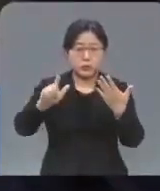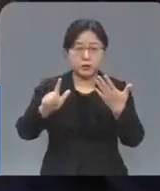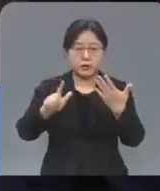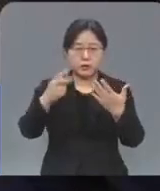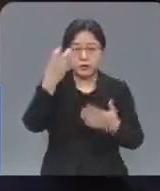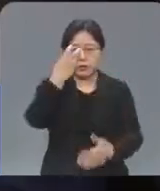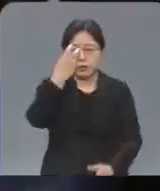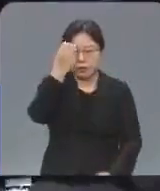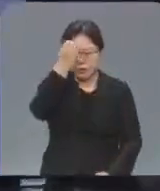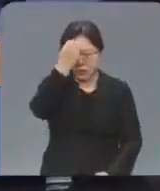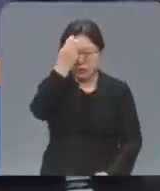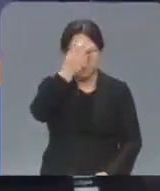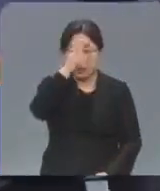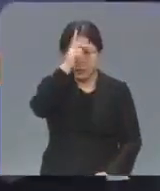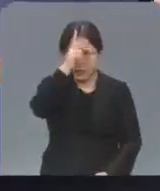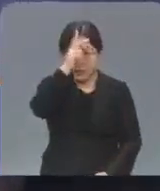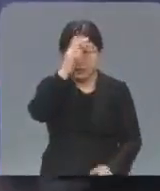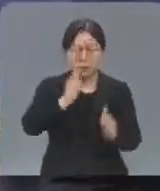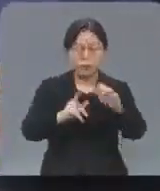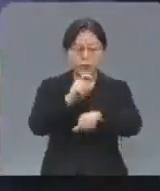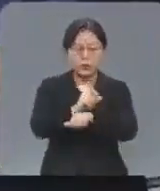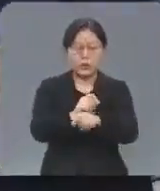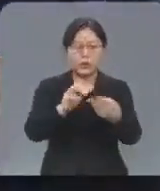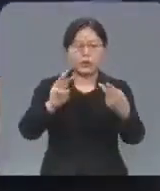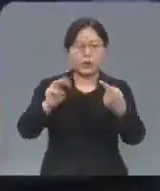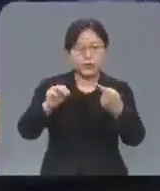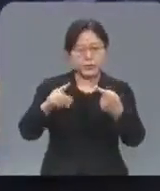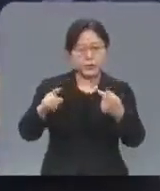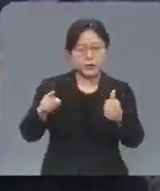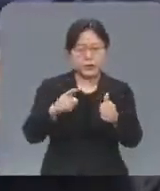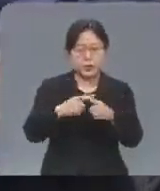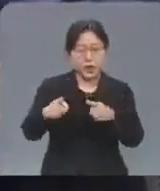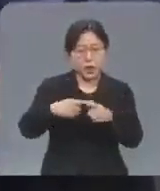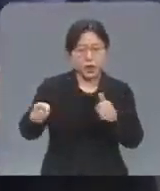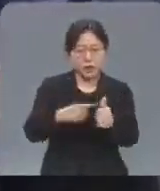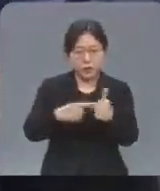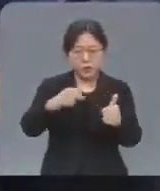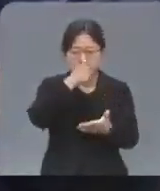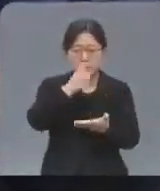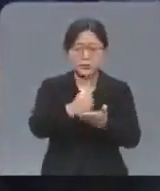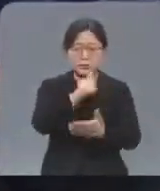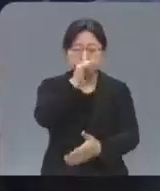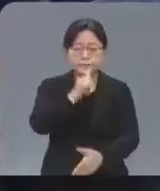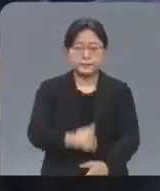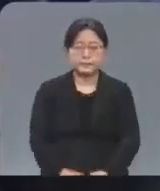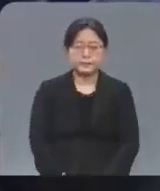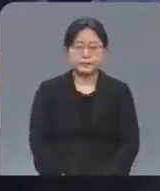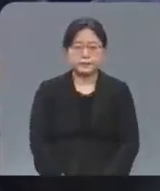광주고검청사에 들어가 검찰 공무원에게 1m 길이의 흉기를 휘두른 혐의를 받고 있습니다.